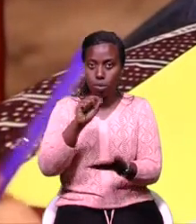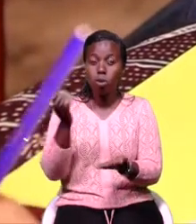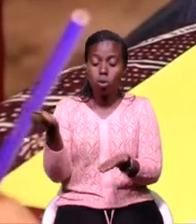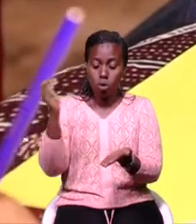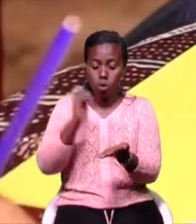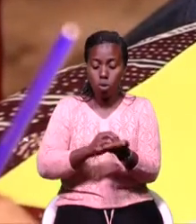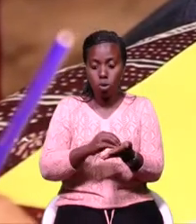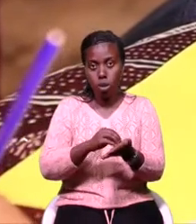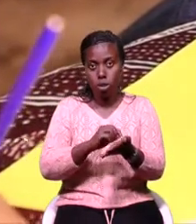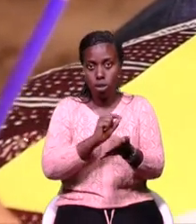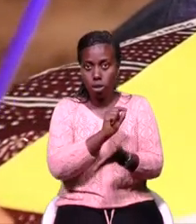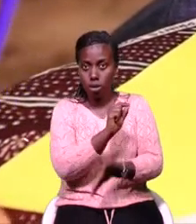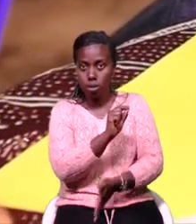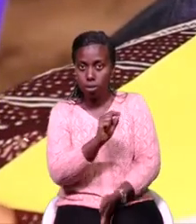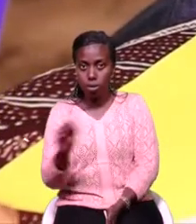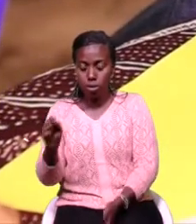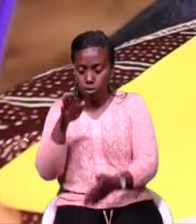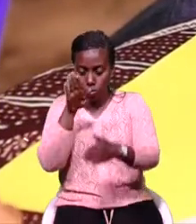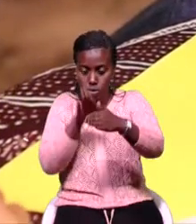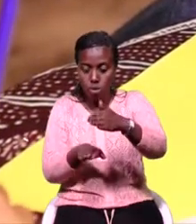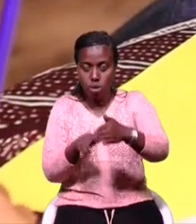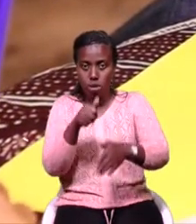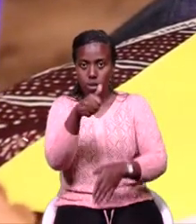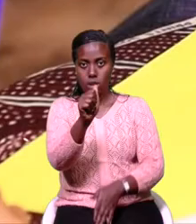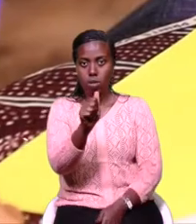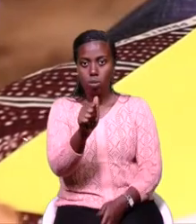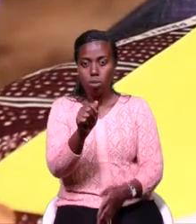ukongera ugacunda utambitse munsi yawo,